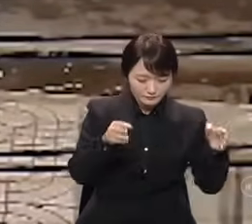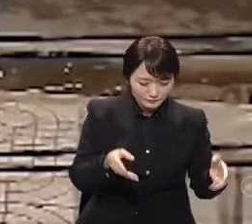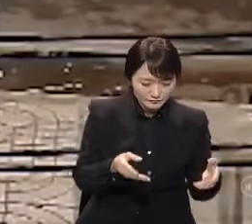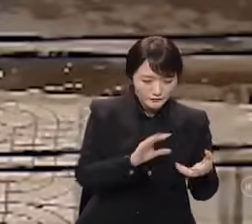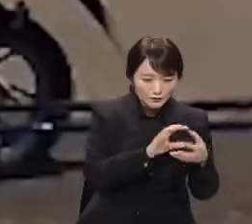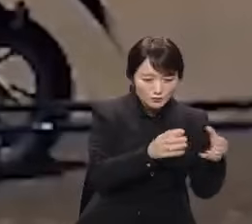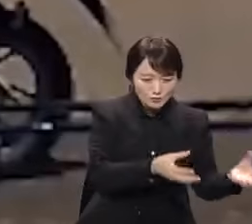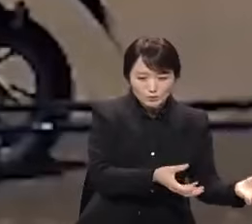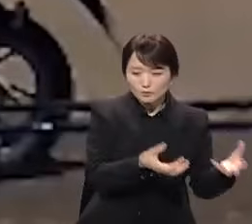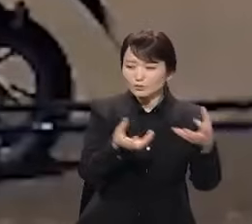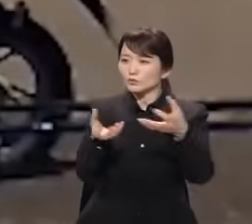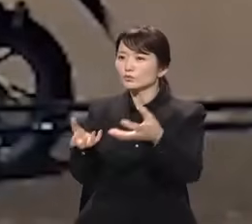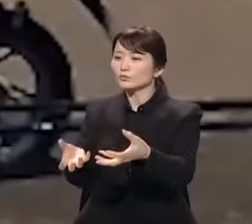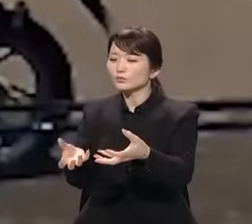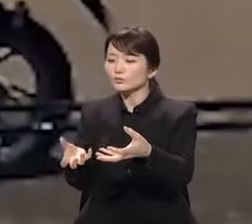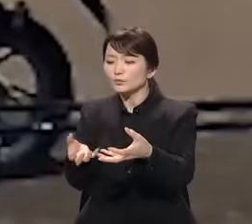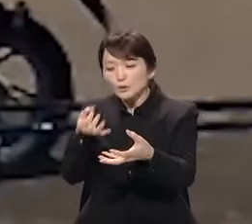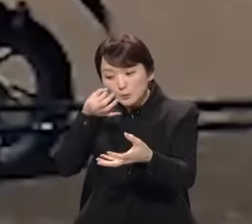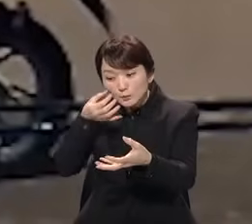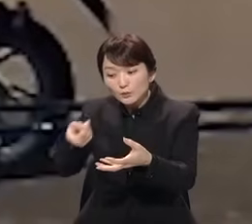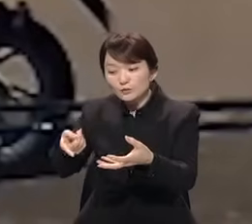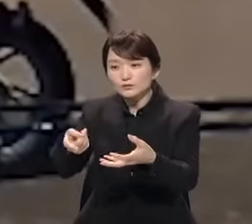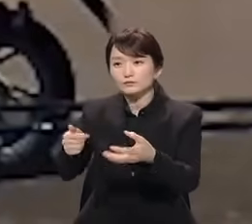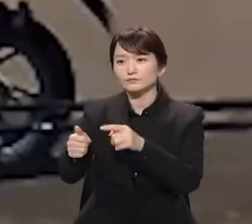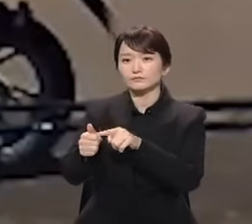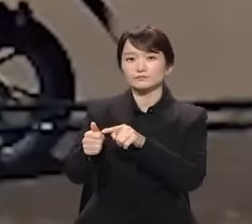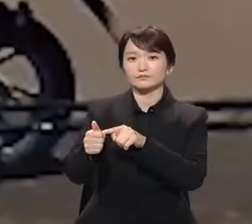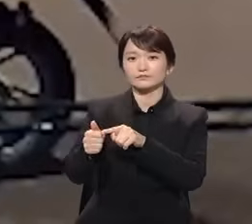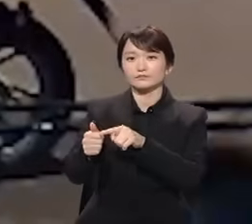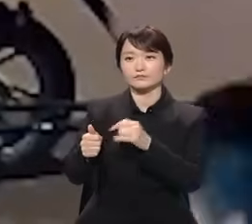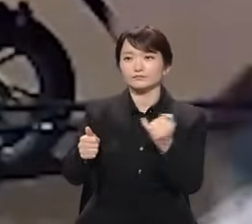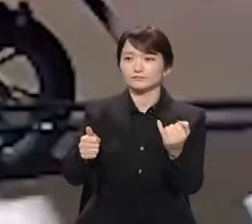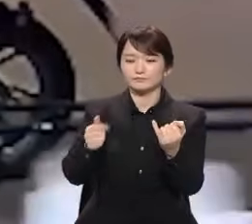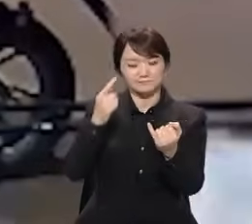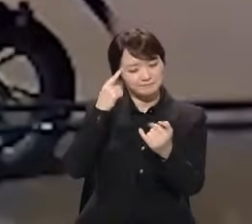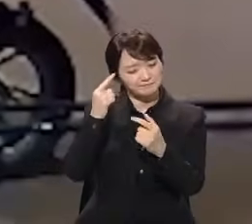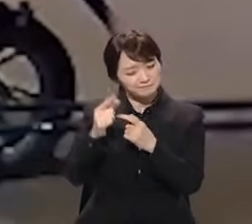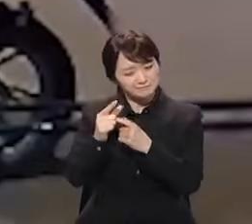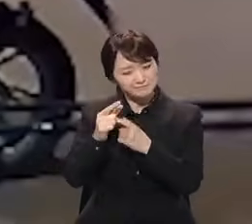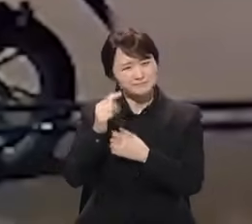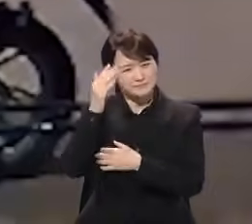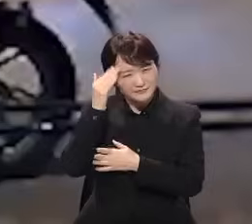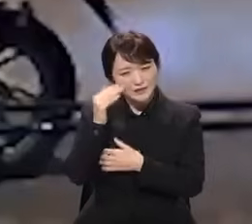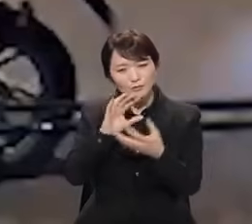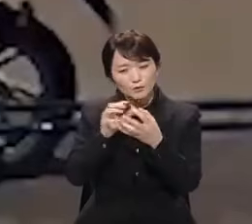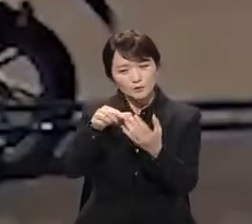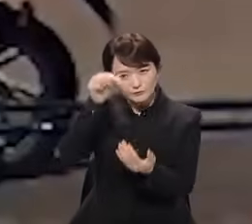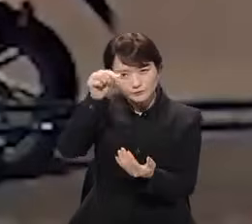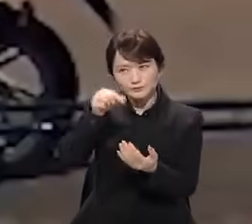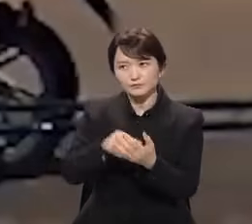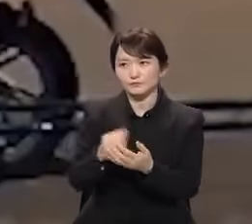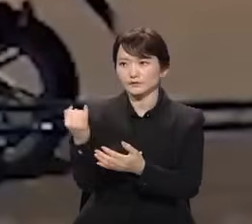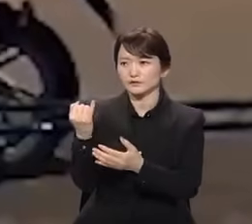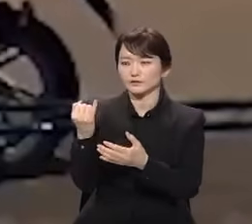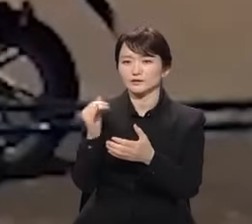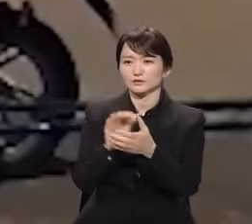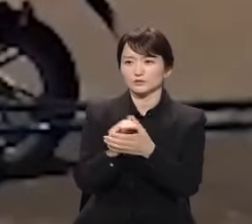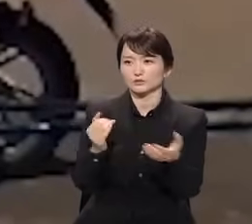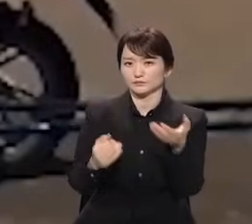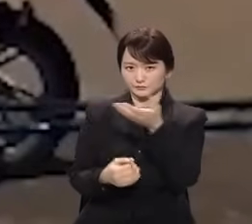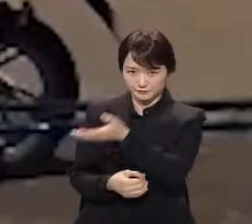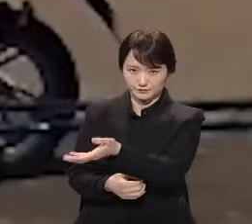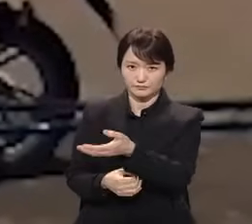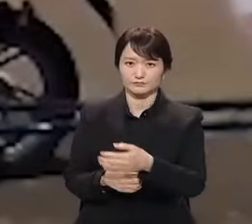꽃 골고루 들고 남성에게 보여주죠. 그리고 남성은 도심 끝에 까만색 꽃다발 하나를 골라서 여자친구에게